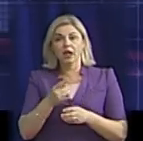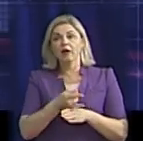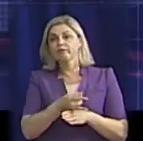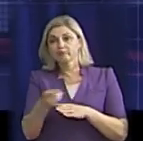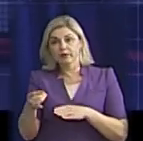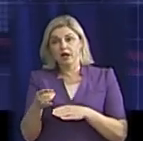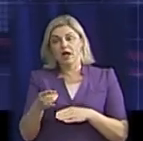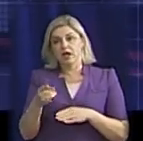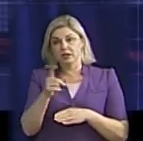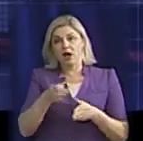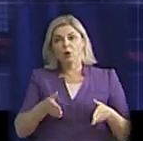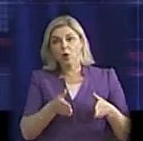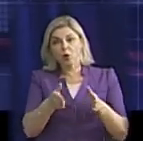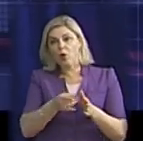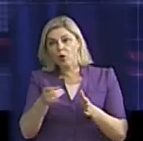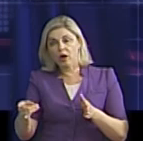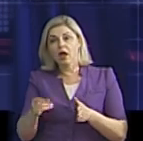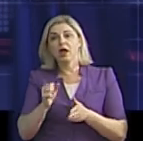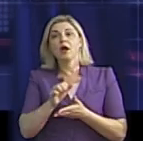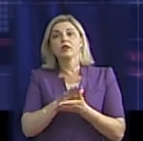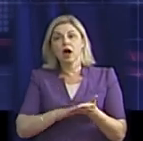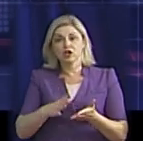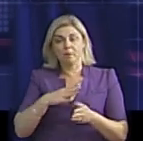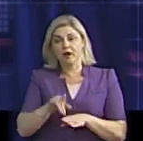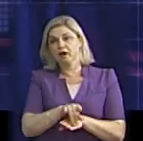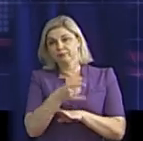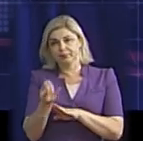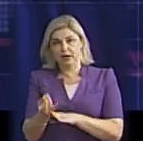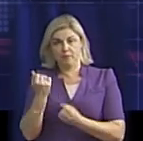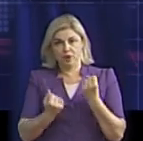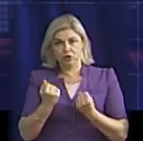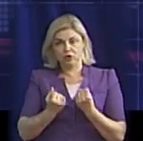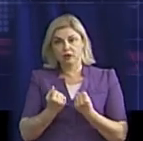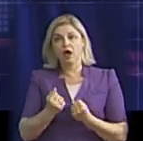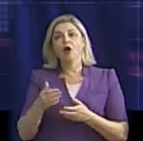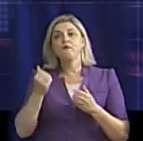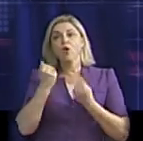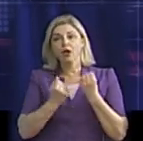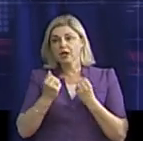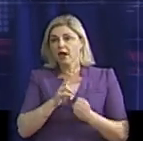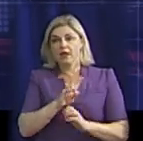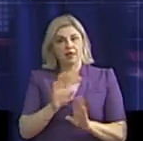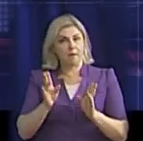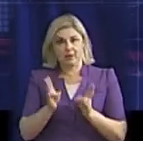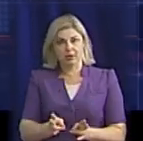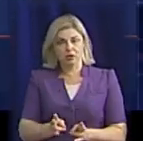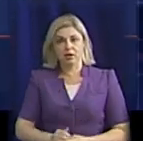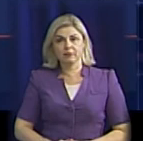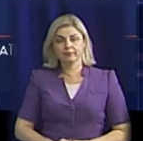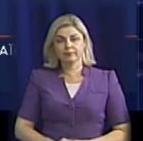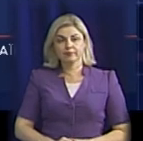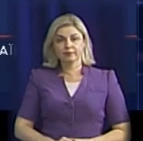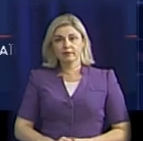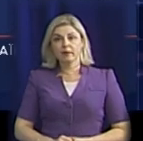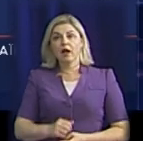за межі проїзної частини, де у подальшому сталося перекидання транспортного засобу. Водій не постраждав.